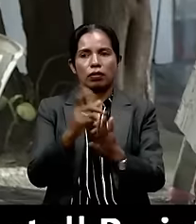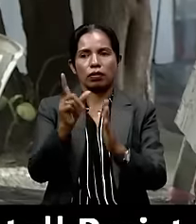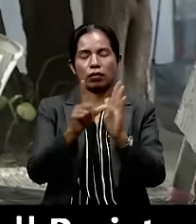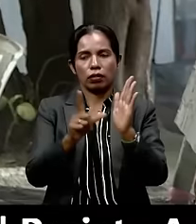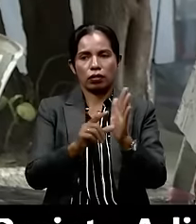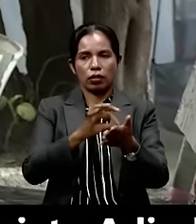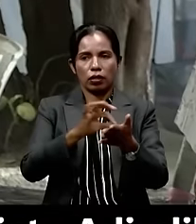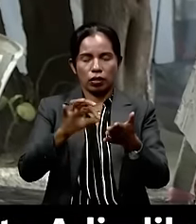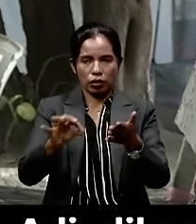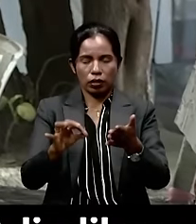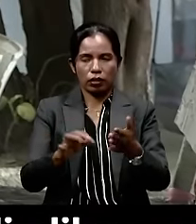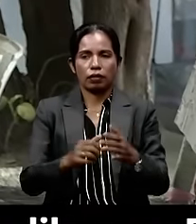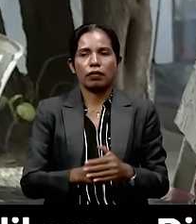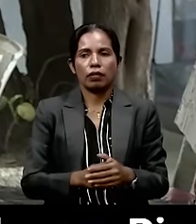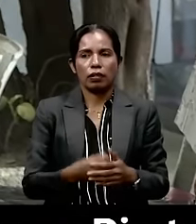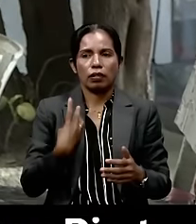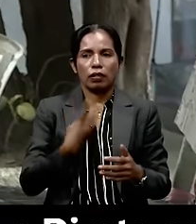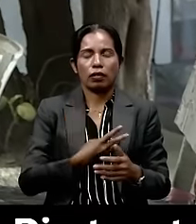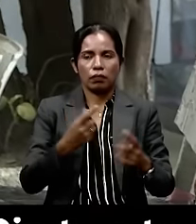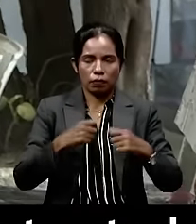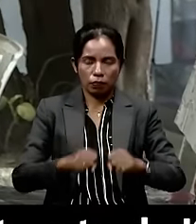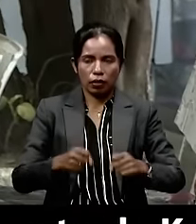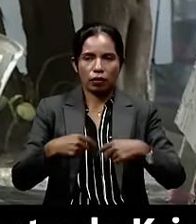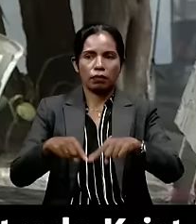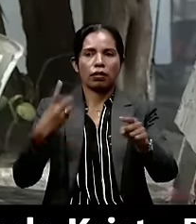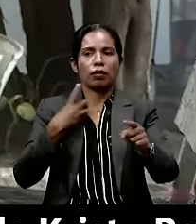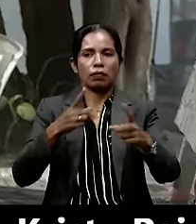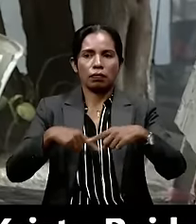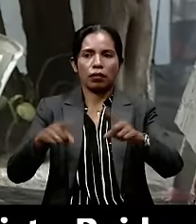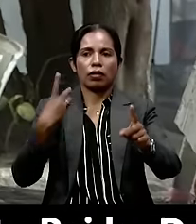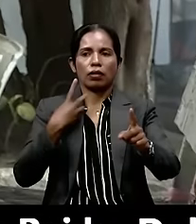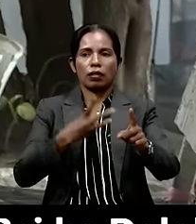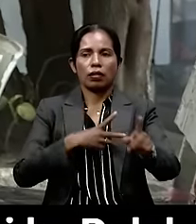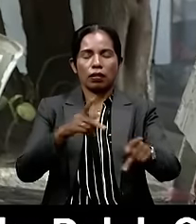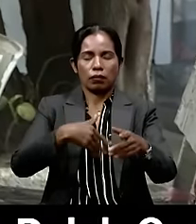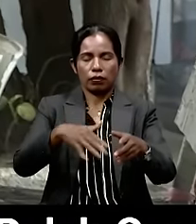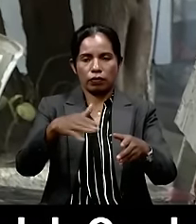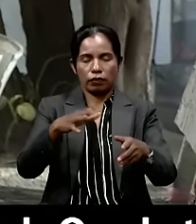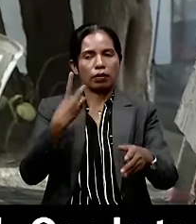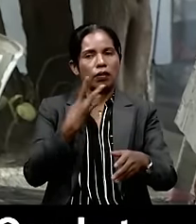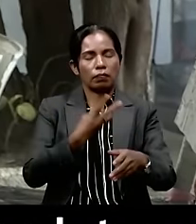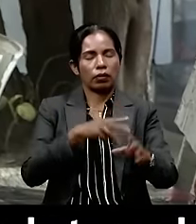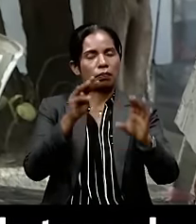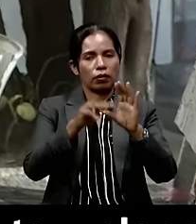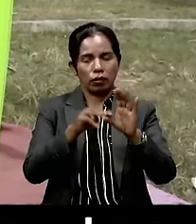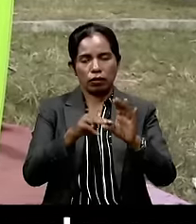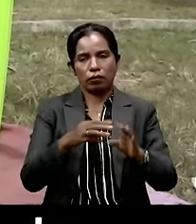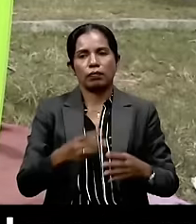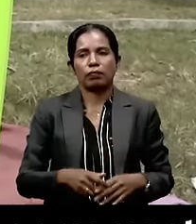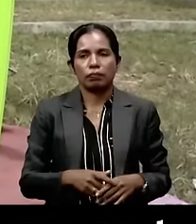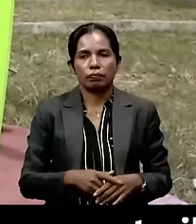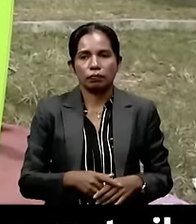ulu kakerek sir ne, mag ambele ba. Tama ang barit mo, tira mong kayang barit o siya madunin pali amin.